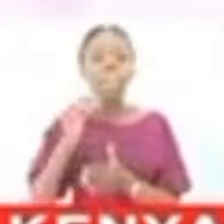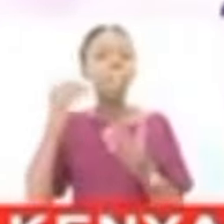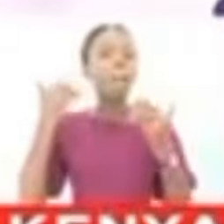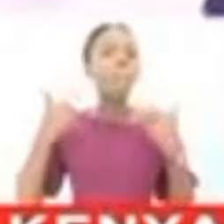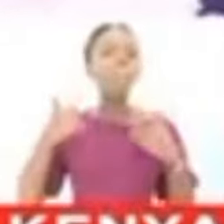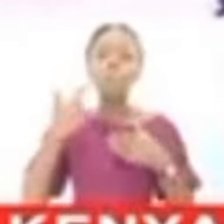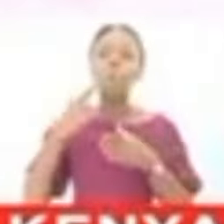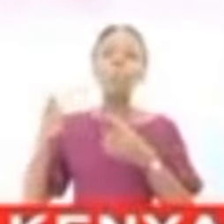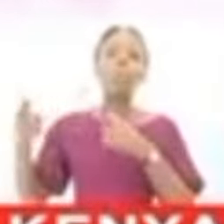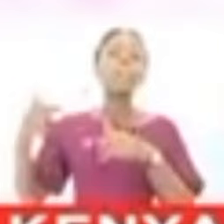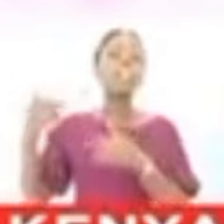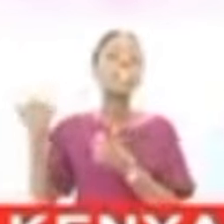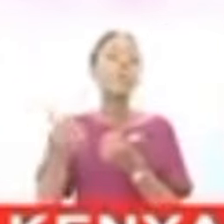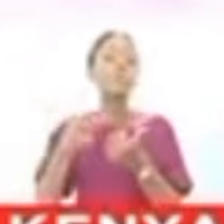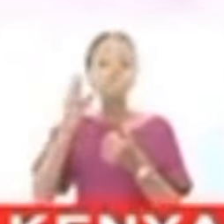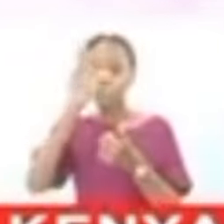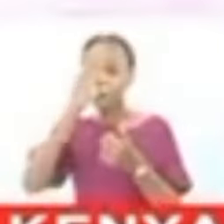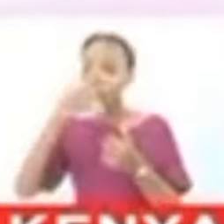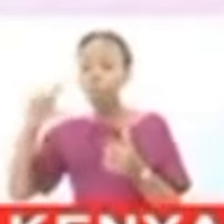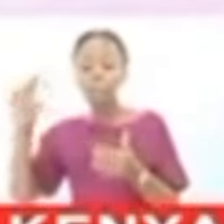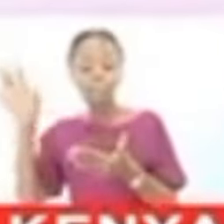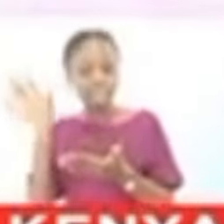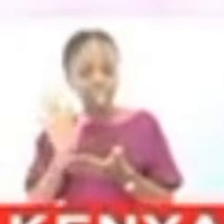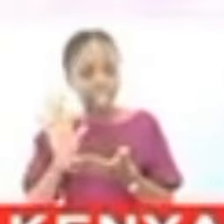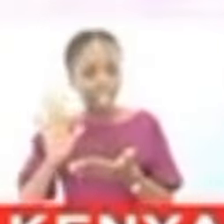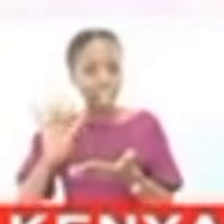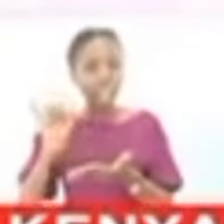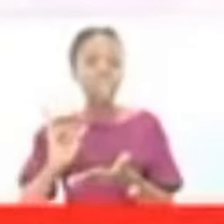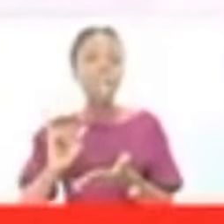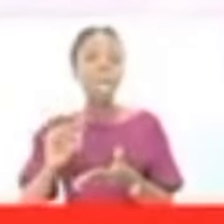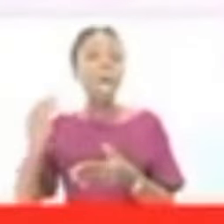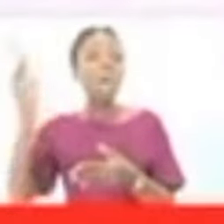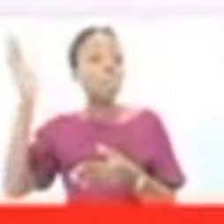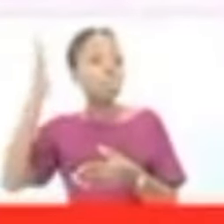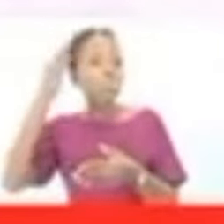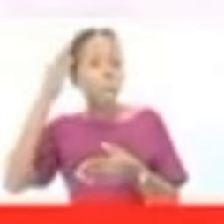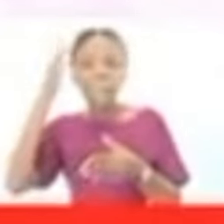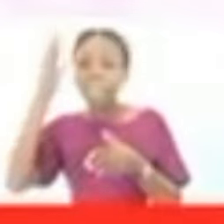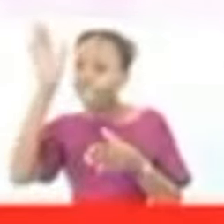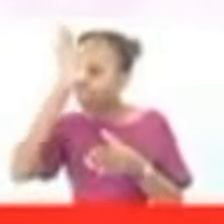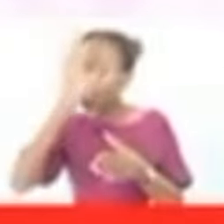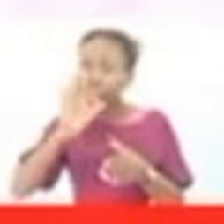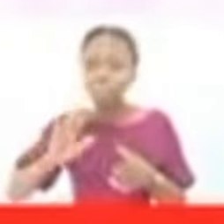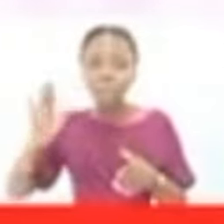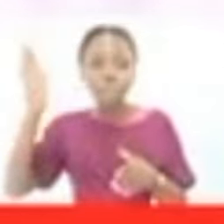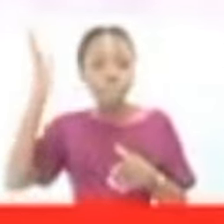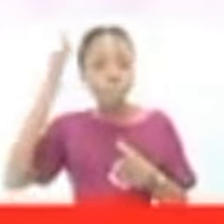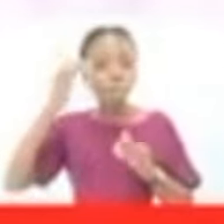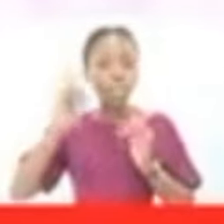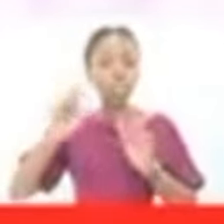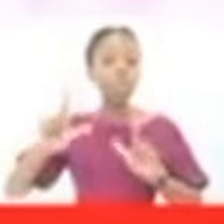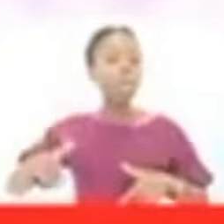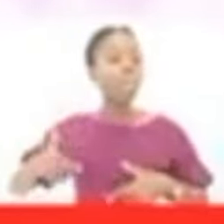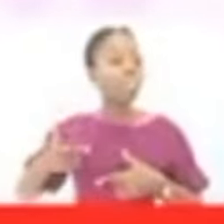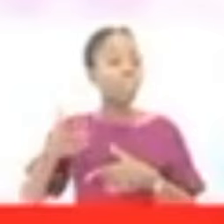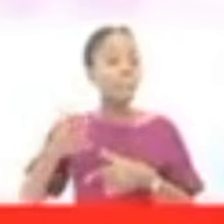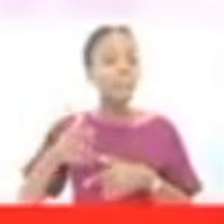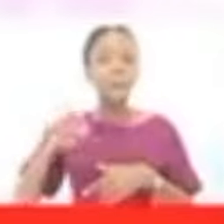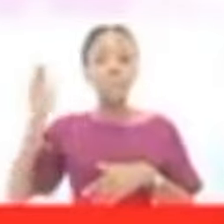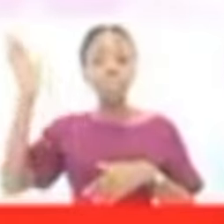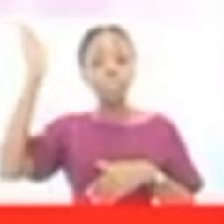yule aliyekuwa analeta Land Rover anaenda anaandika, hatujui New Life, hatujawahi enda, hatujui Pastor